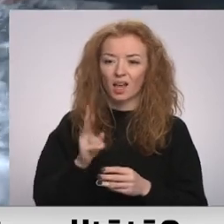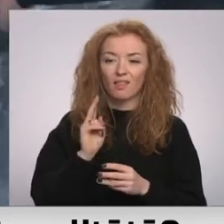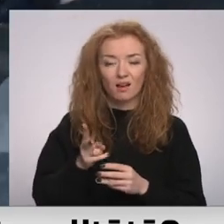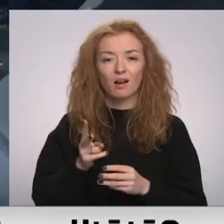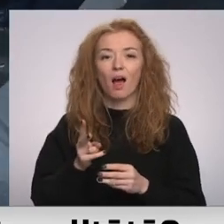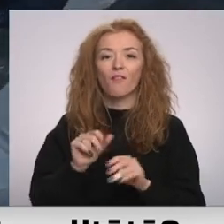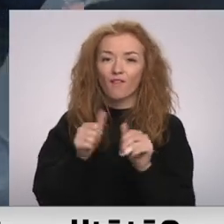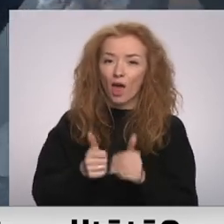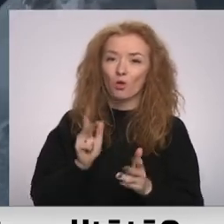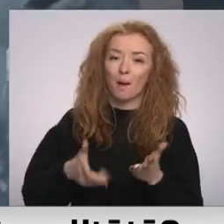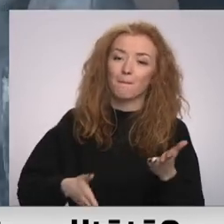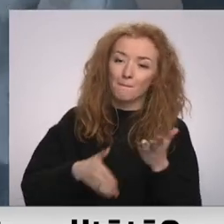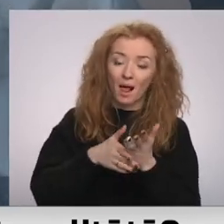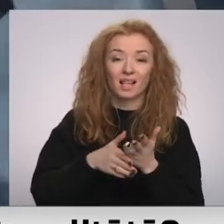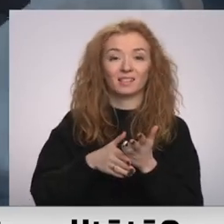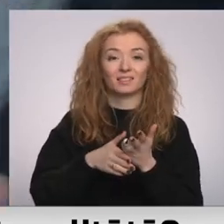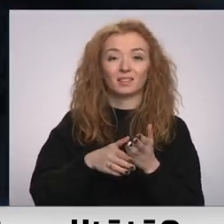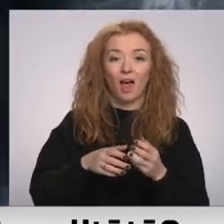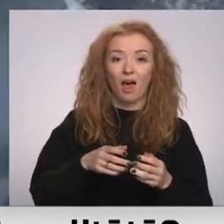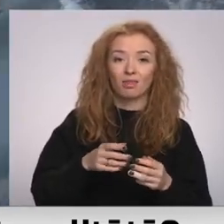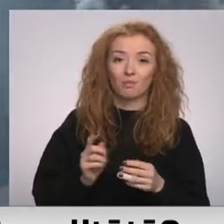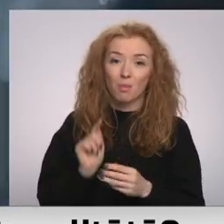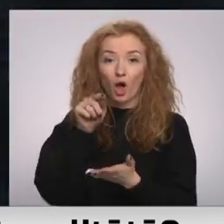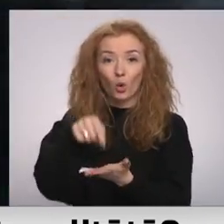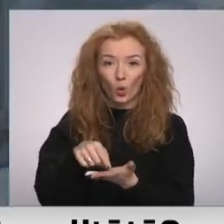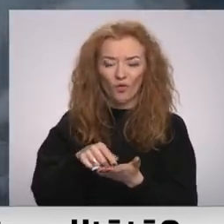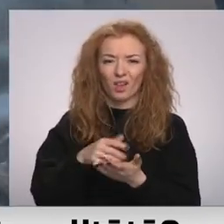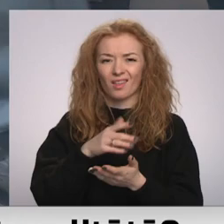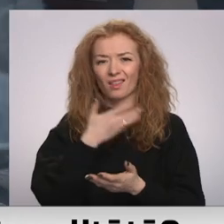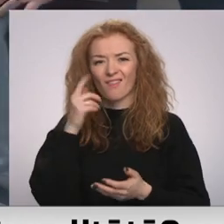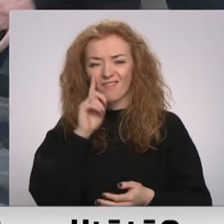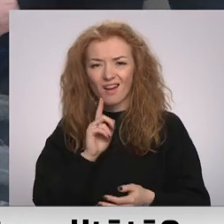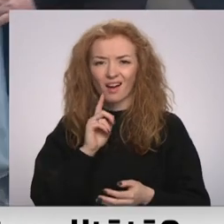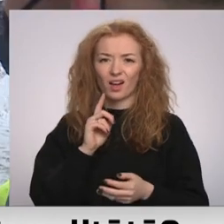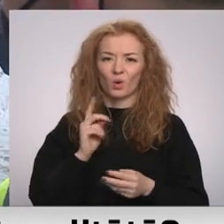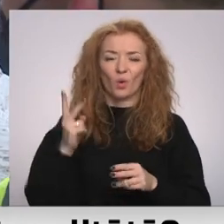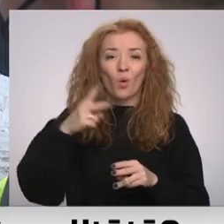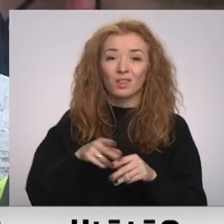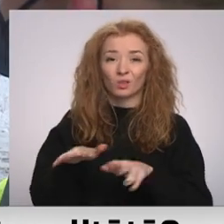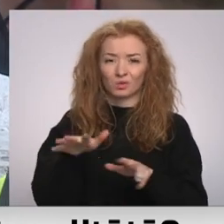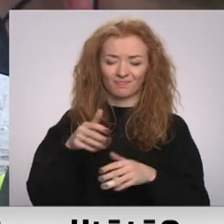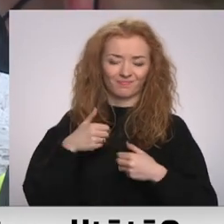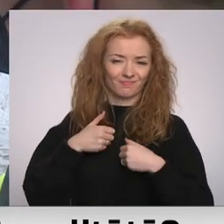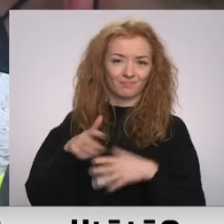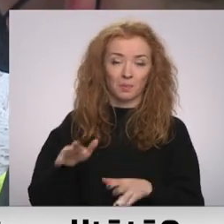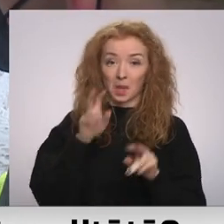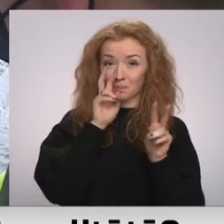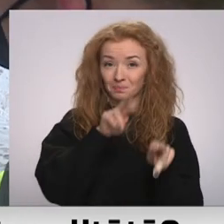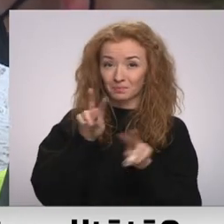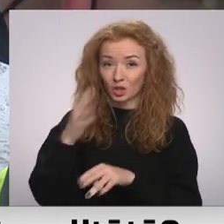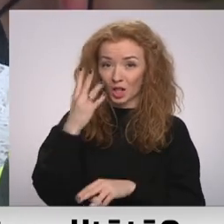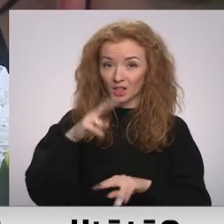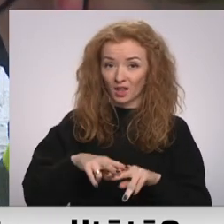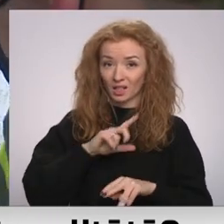risinājumi, kā nodrošināt piekļuvi, ir tik neveikli vai neērti, ka šādu pieredzi negribas atkārtot. Apsakojot 4 vietas